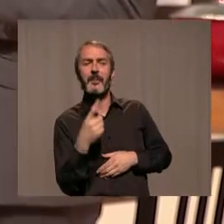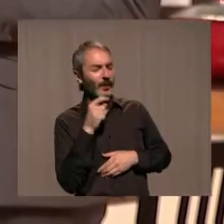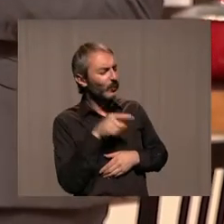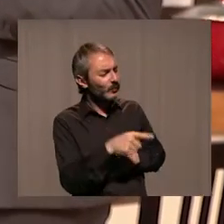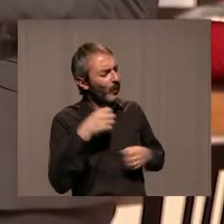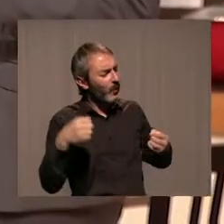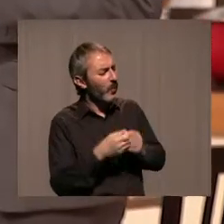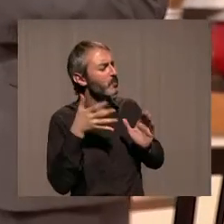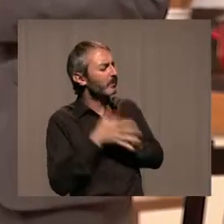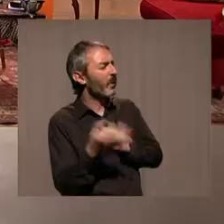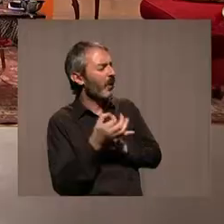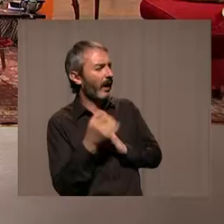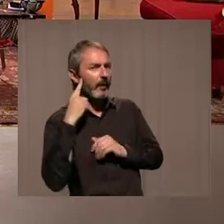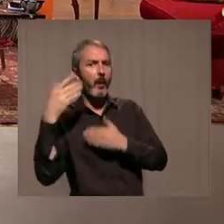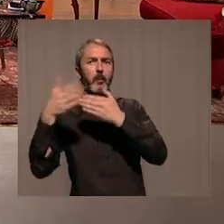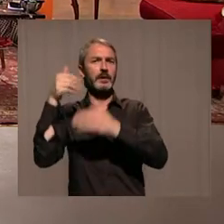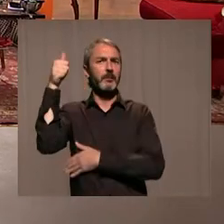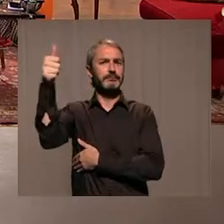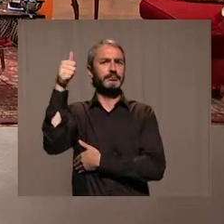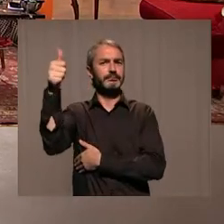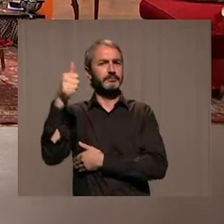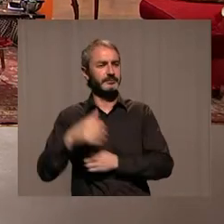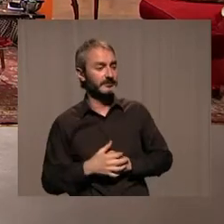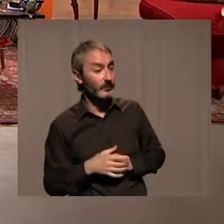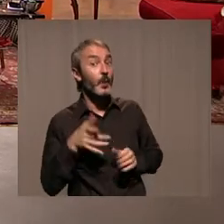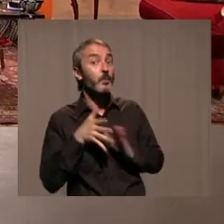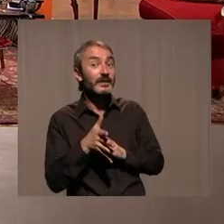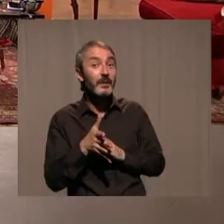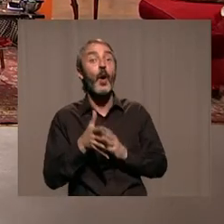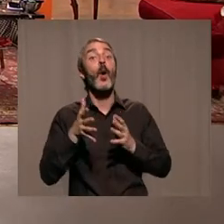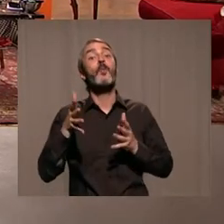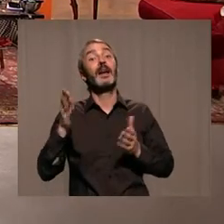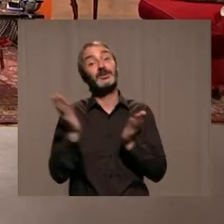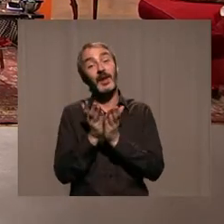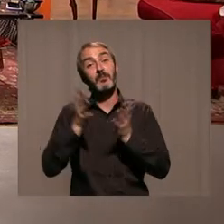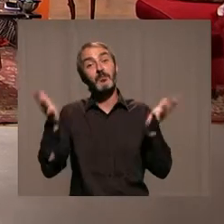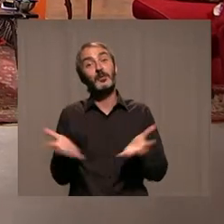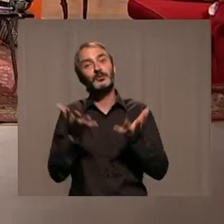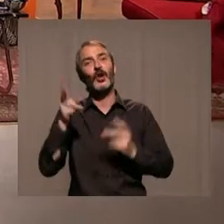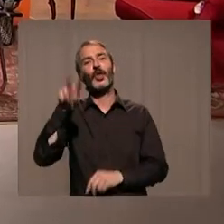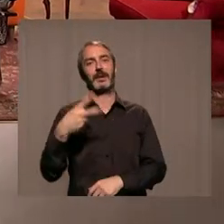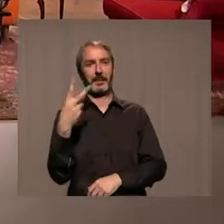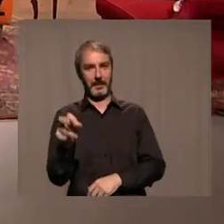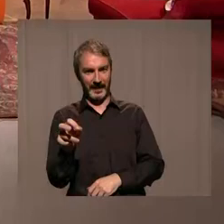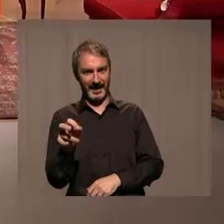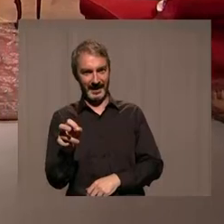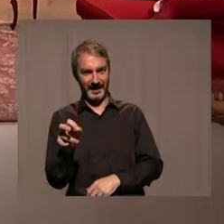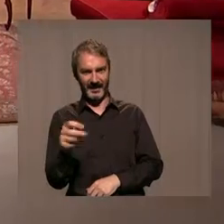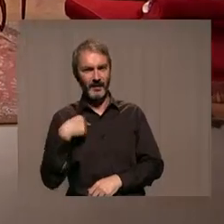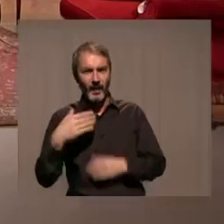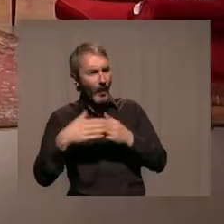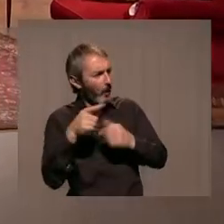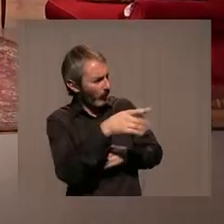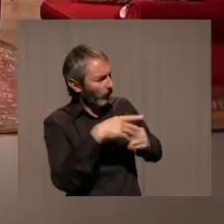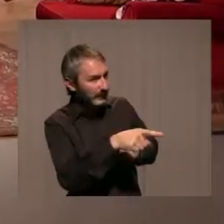què brindaries, Maria? Per què brindaria? Home, doncs ara mateix pels estudiants de la promoció 2020 de la Pompeu, no? Després ja tinc una llista bastant llarga. Sona a la porta, sí. Sí, sí,